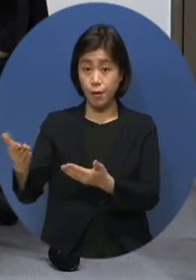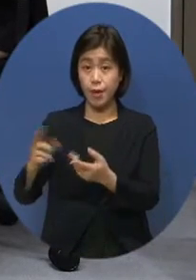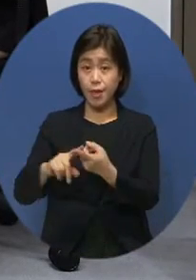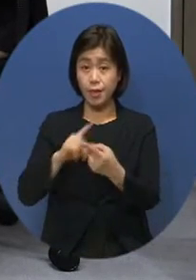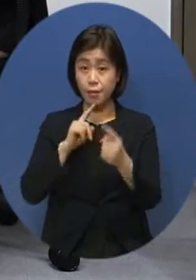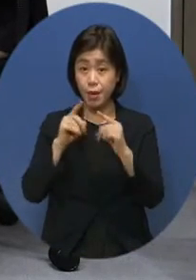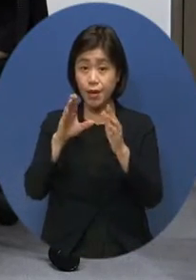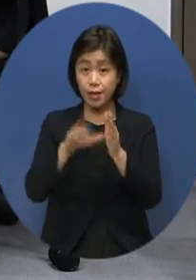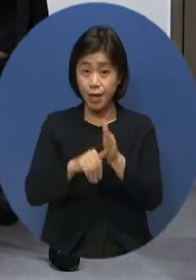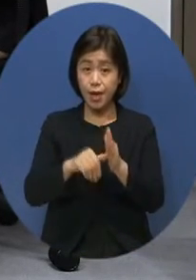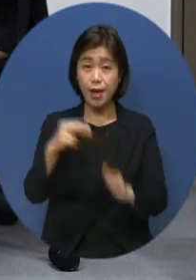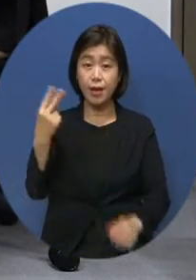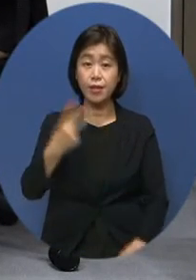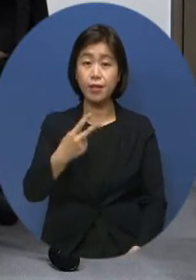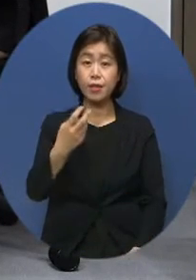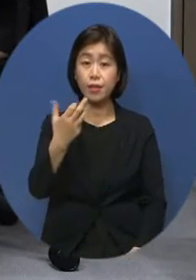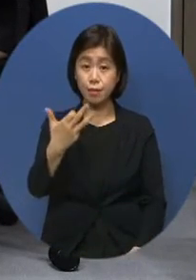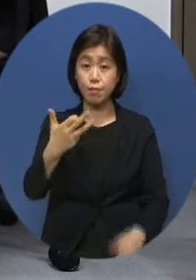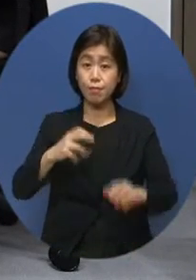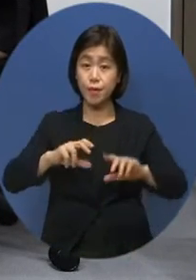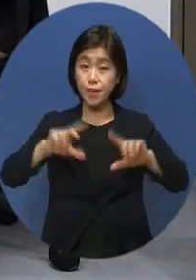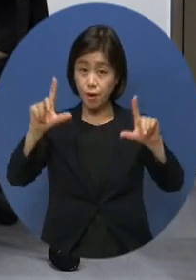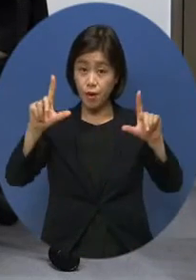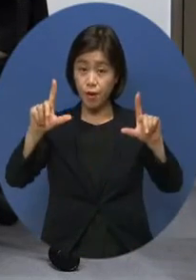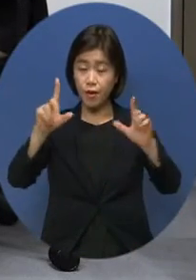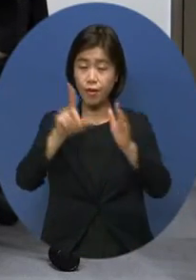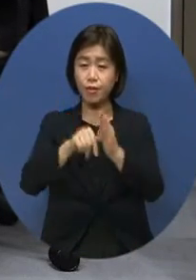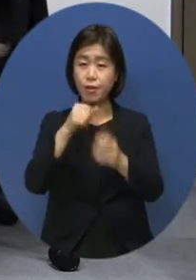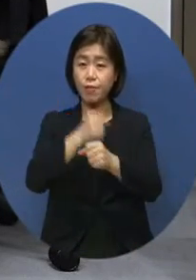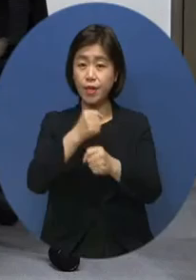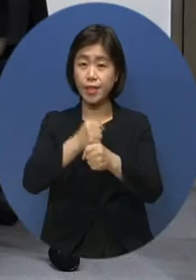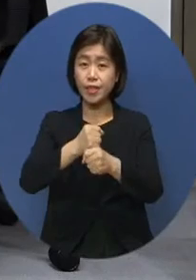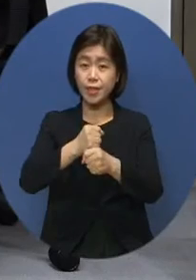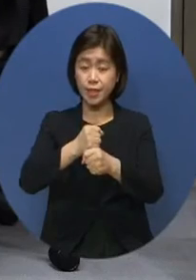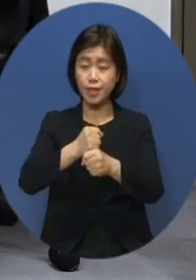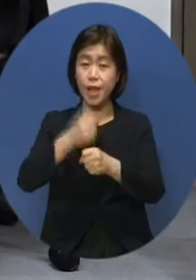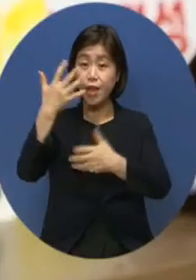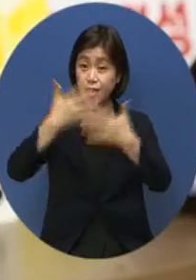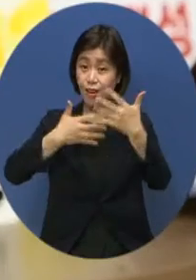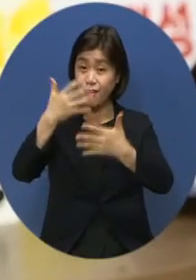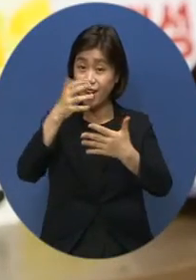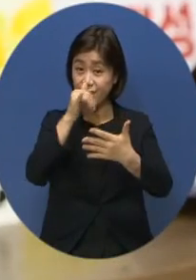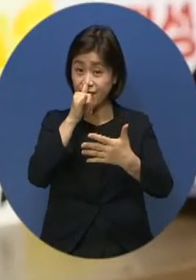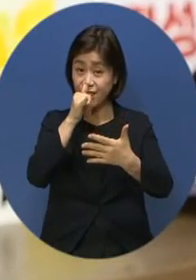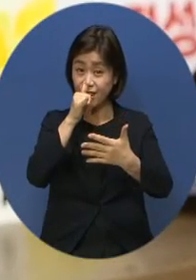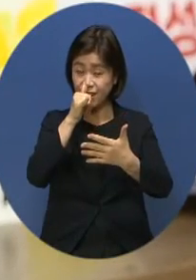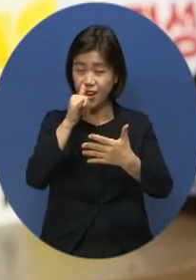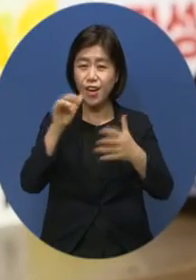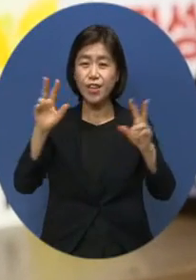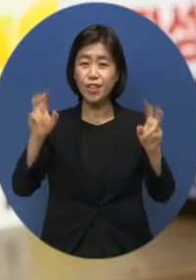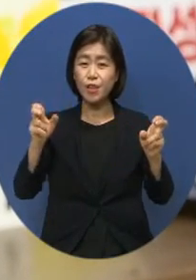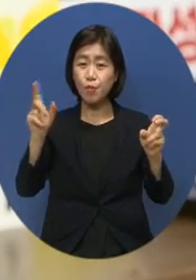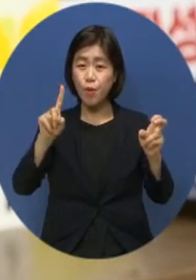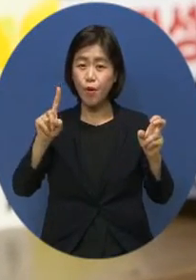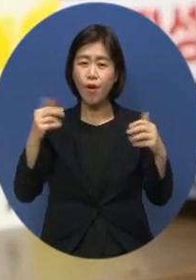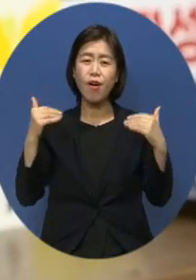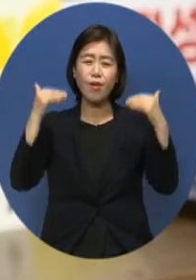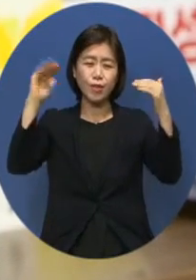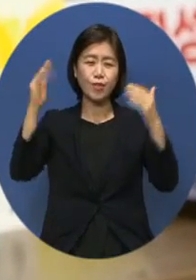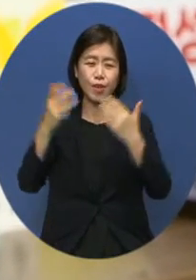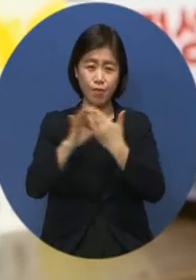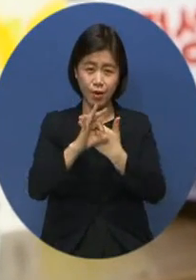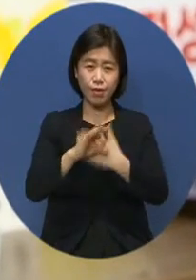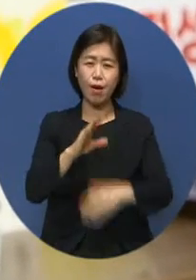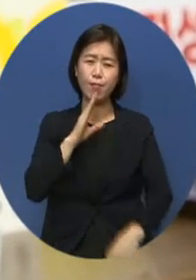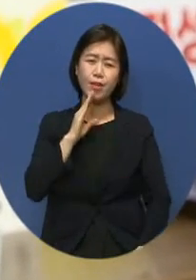것이 2018년에 만드셨던 그 어른이 되면이라는 네, 여기 뒤에 붙어 있는 아, 포스터가. 네, 맞아요. 포스터도 너무